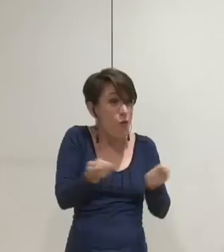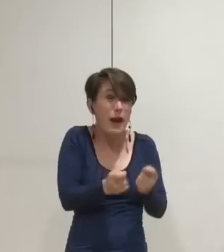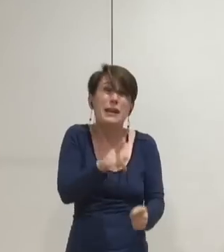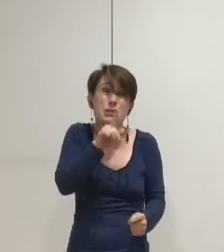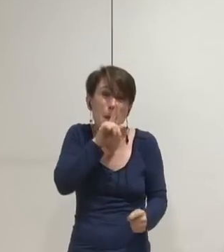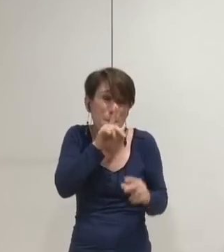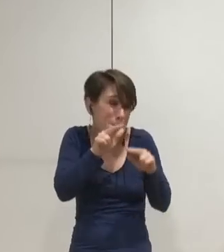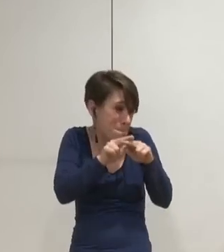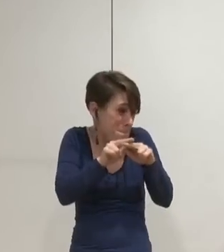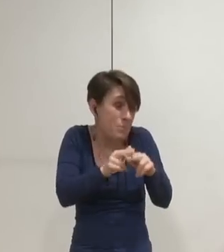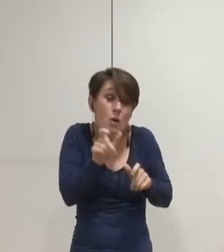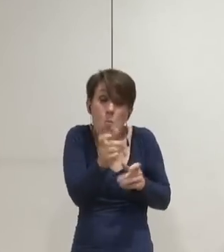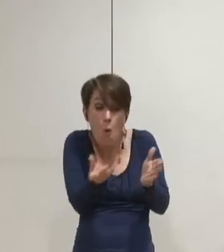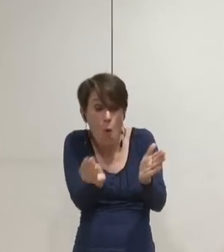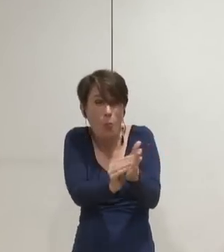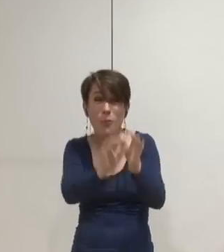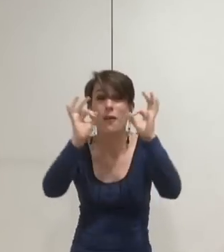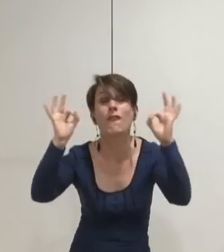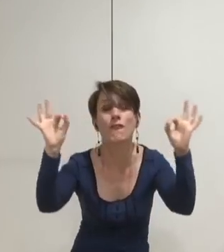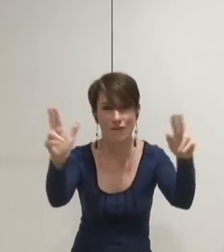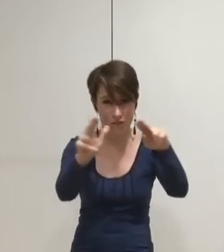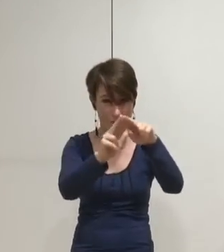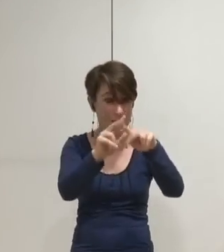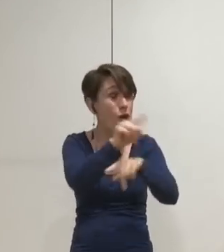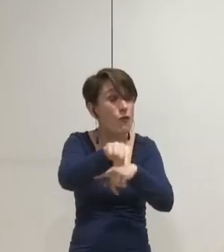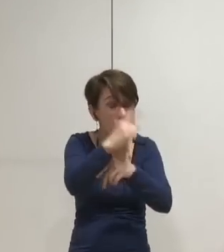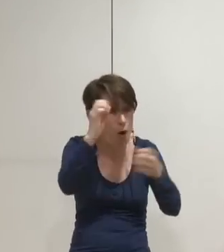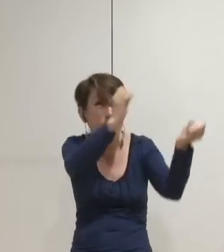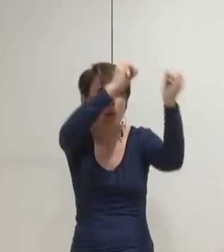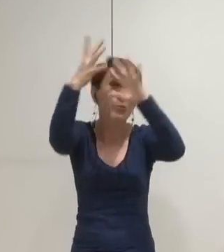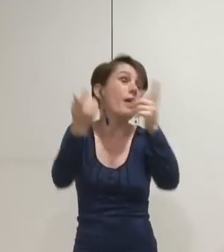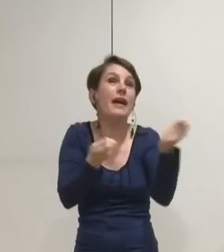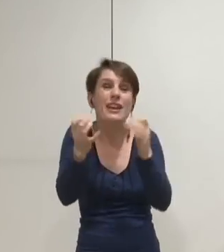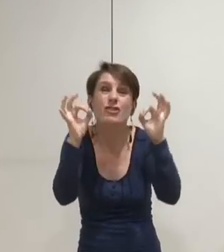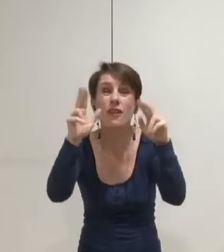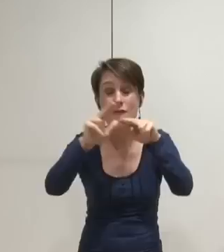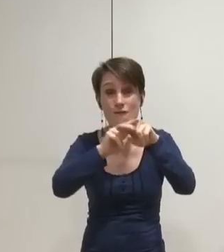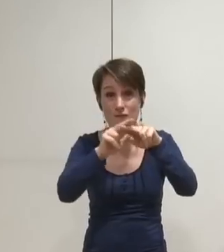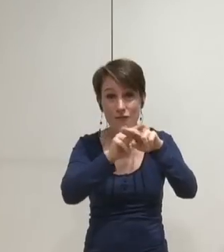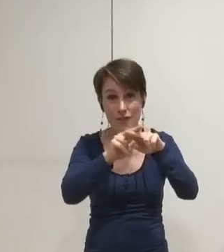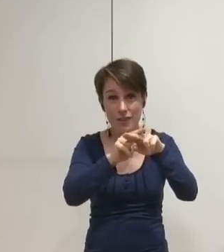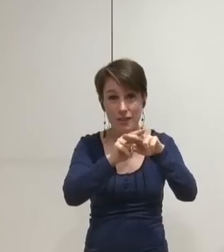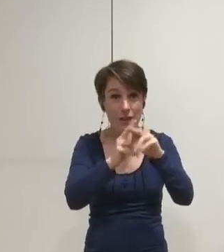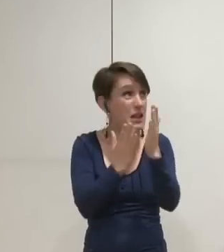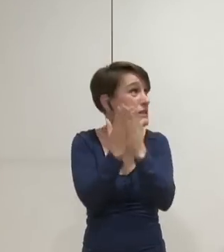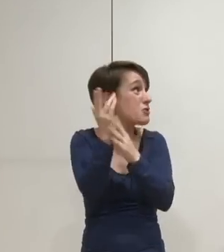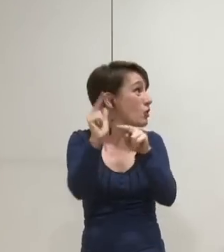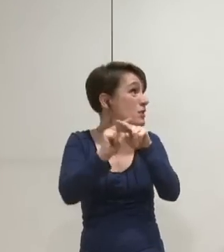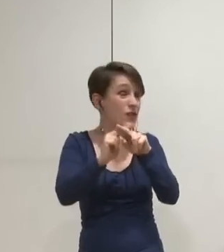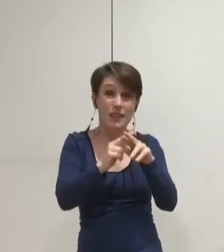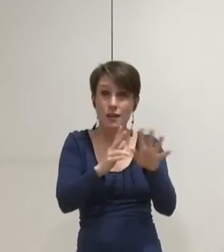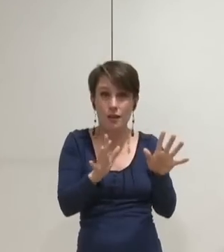parlé vous ne pensiez vous n'aviez même une seconde imaginé créer cet outil elle n'avait aucun sens aucune